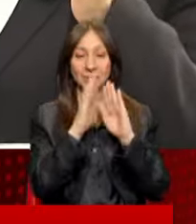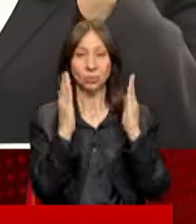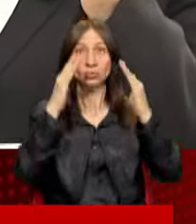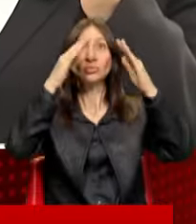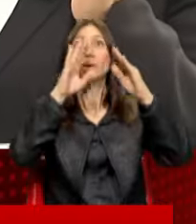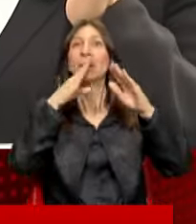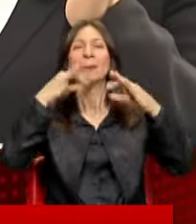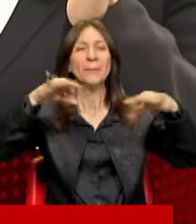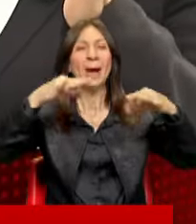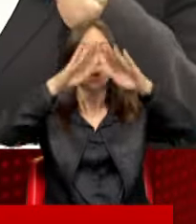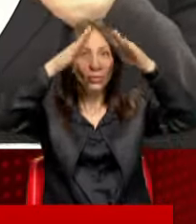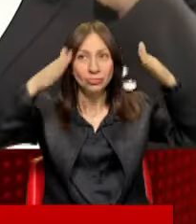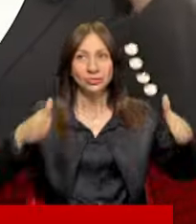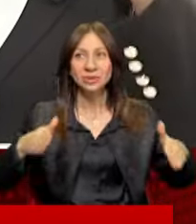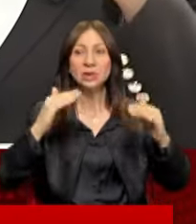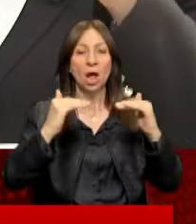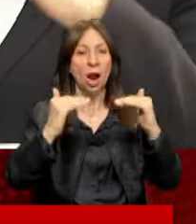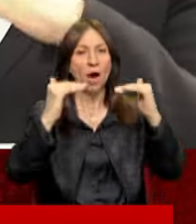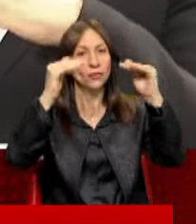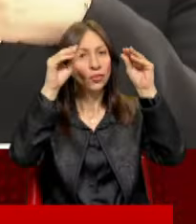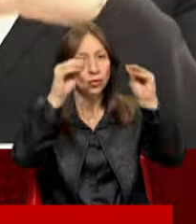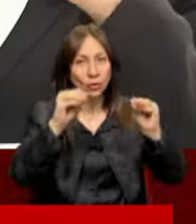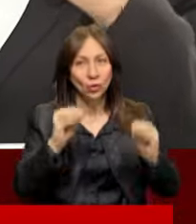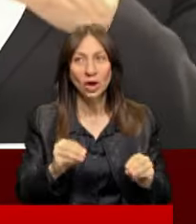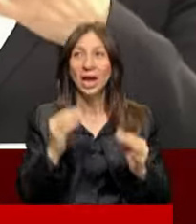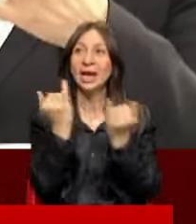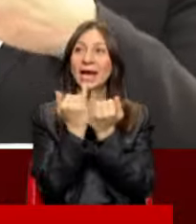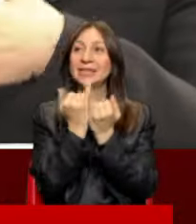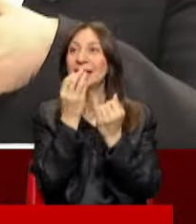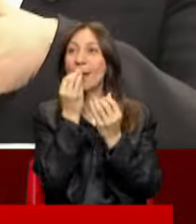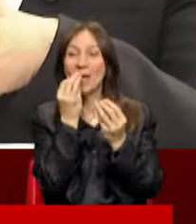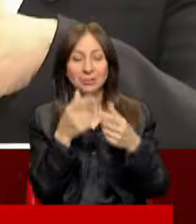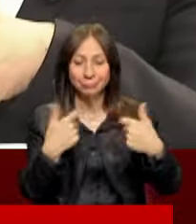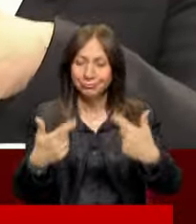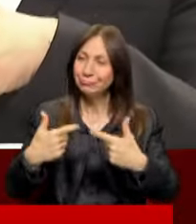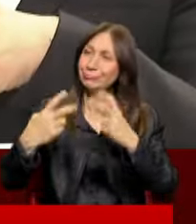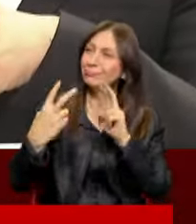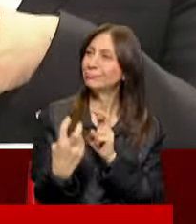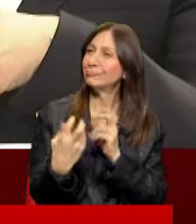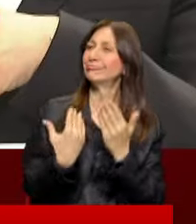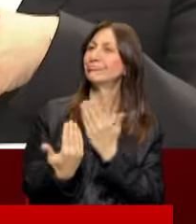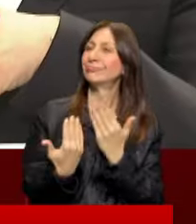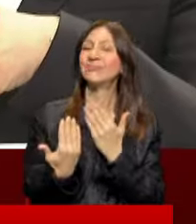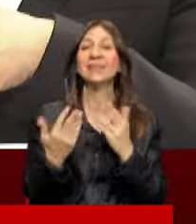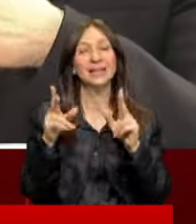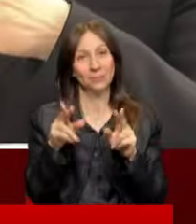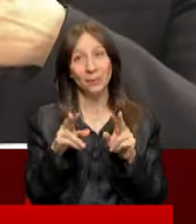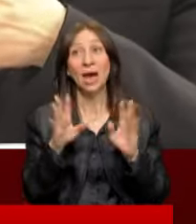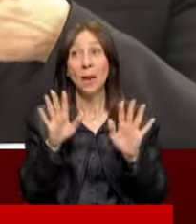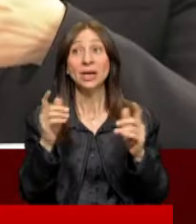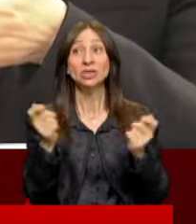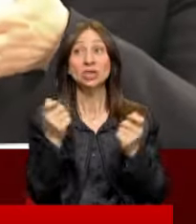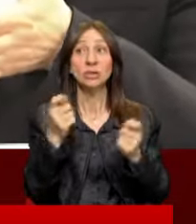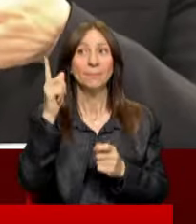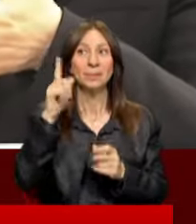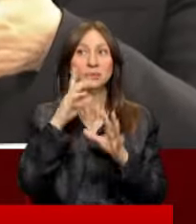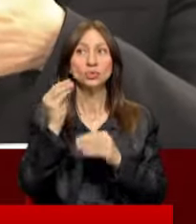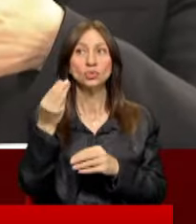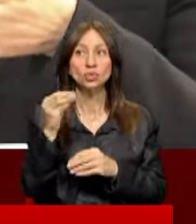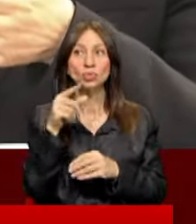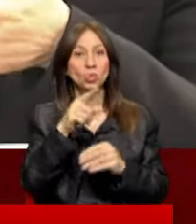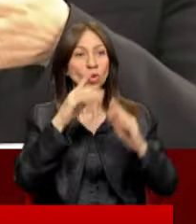muşambadan bir kulübe bu. İçine raflar koyuyor, kardeşine yiyecekler orada ikram ediyor. Fakat çalışanlardan birinin